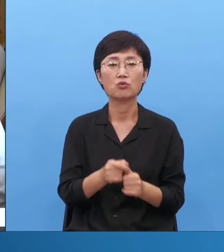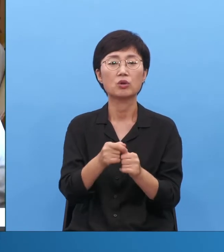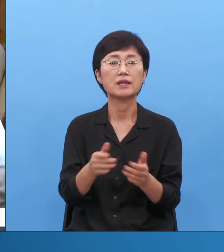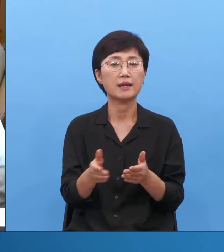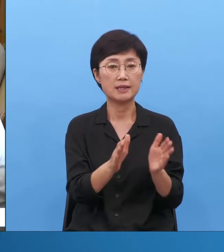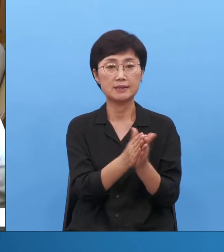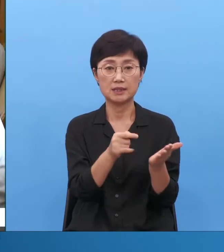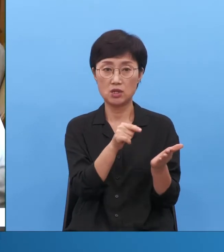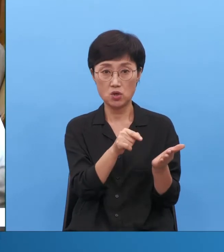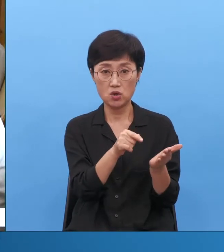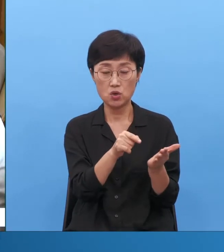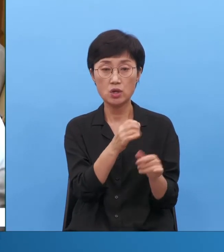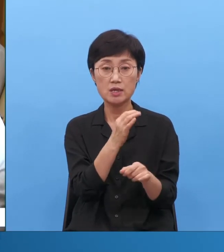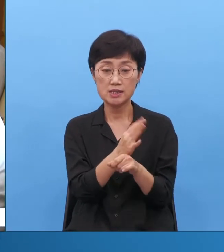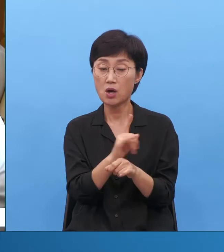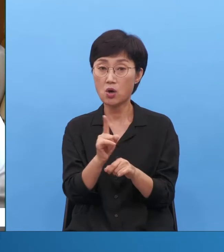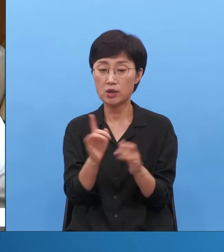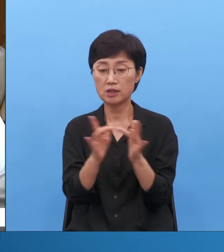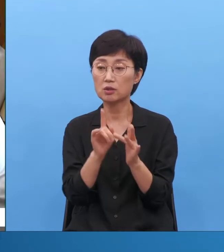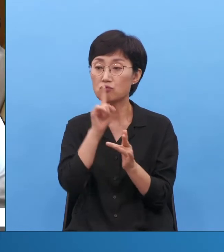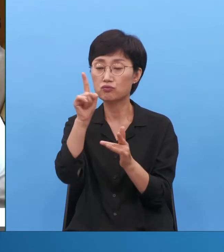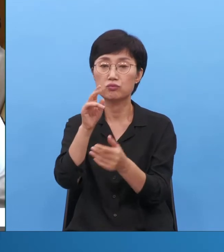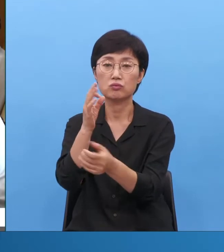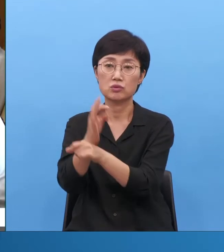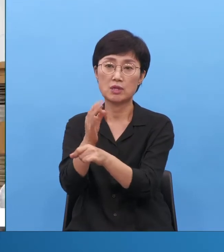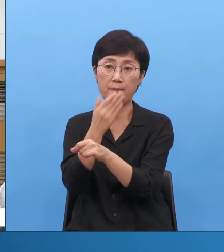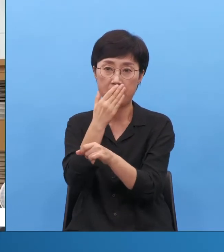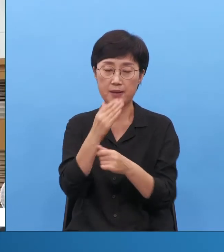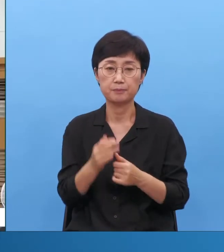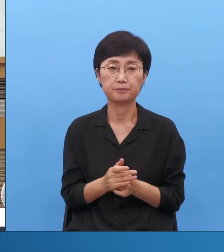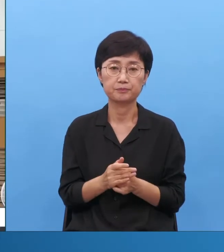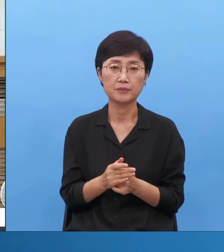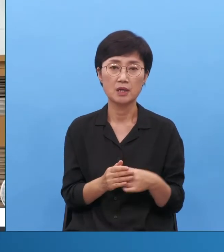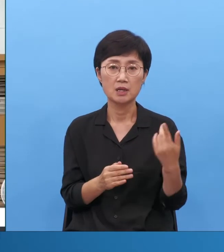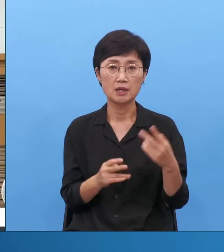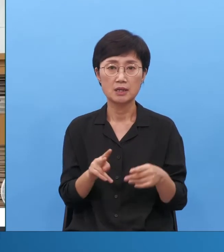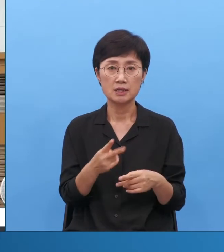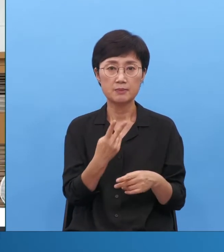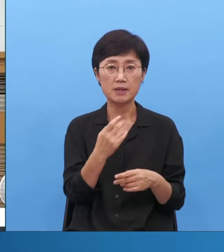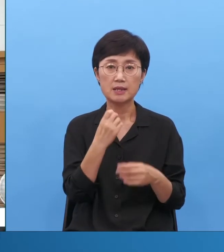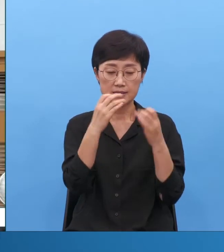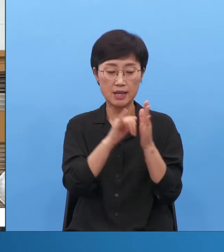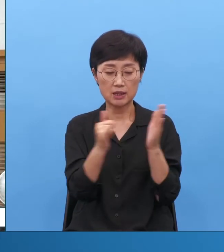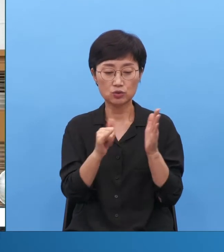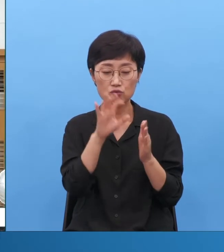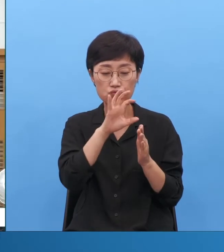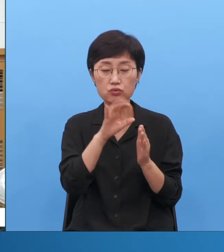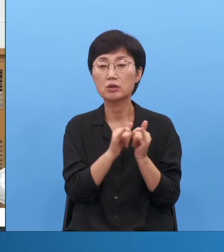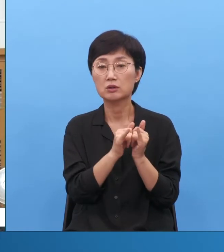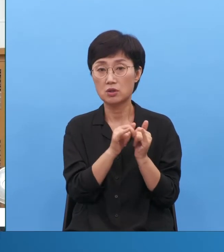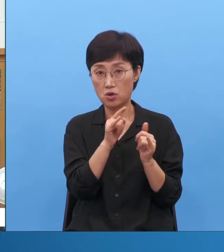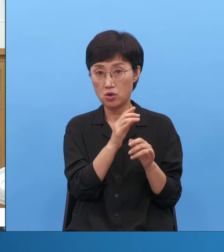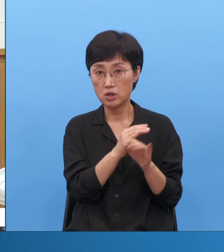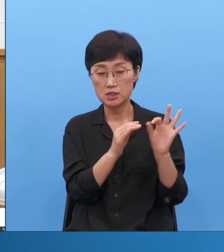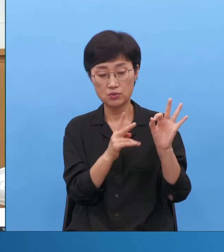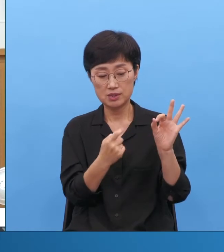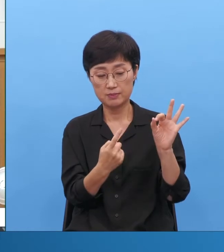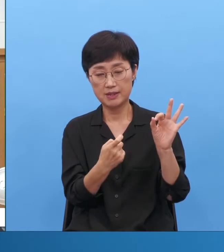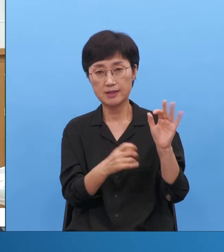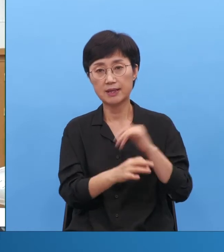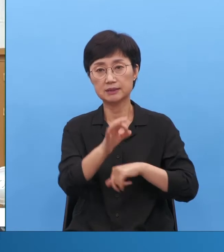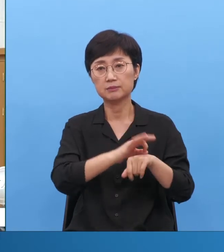교재는 위아.kr에서 판매되고 있습니다. 10월 237 새가족 현장 사역자 훈련은 10월 11일